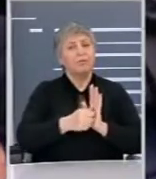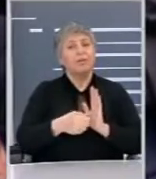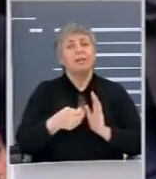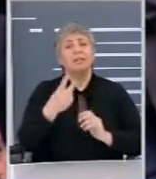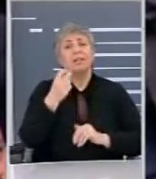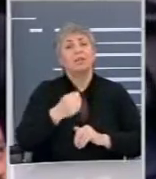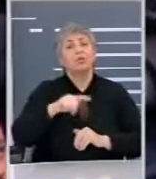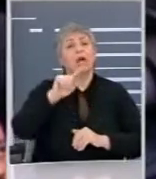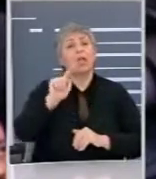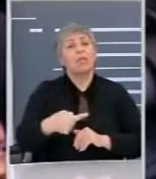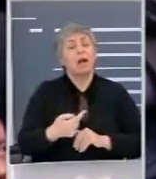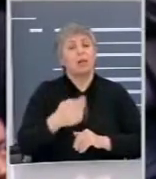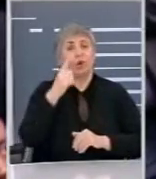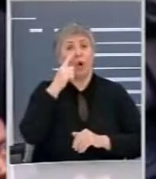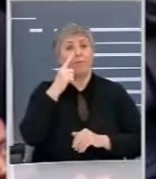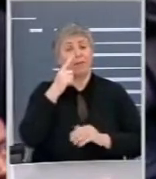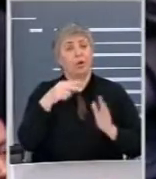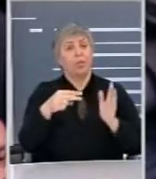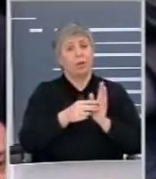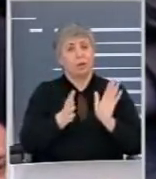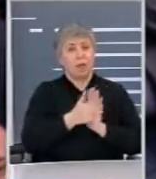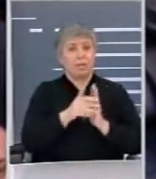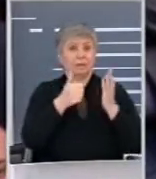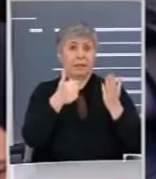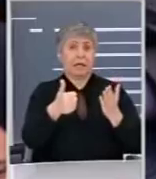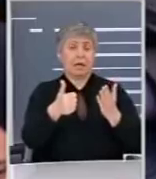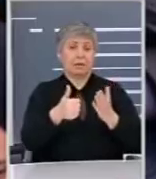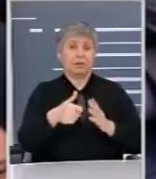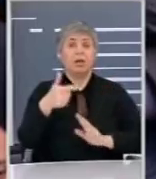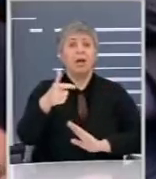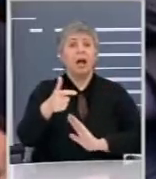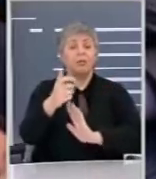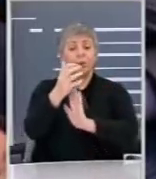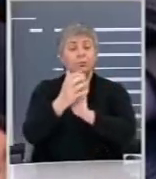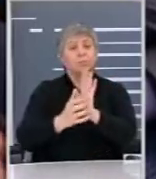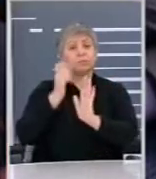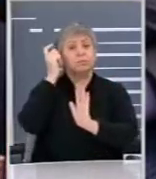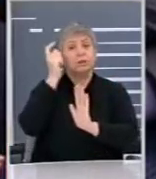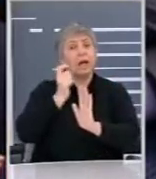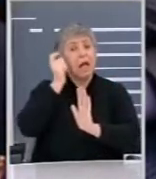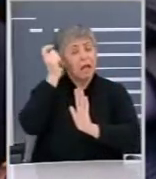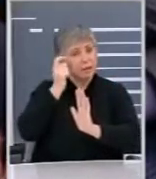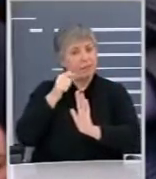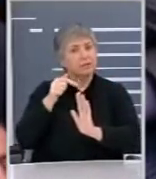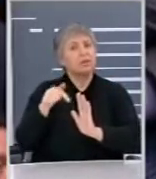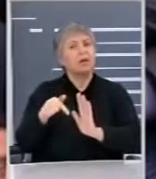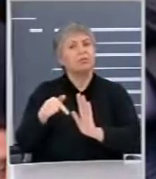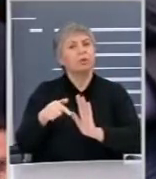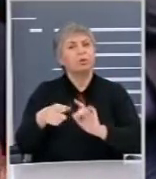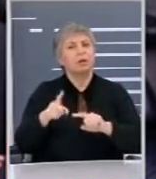29 Εντεκάτου του 2016, όπου λέει, δεν τα λέμε εμείς, δεν τα λέει η Εξεταστική Επιτροπή, η έκθεση της έρευνας Τράπεζας Ελλάδας